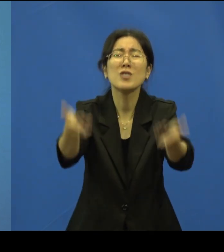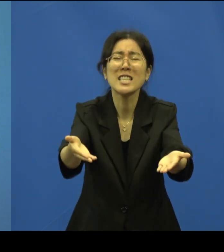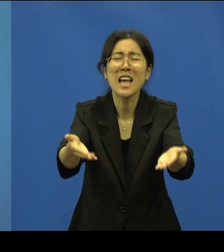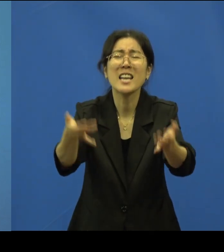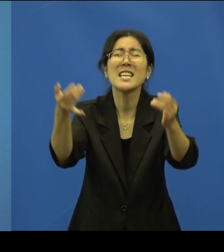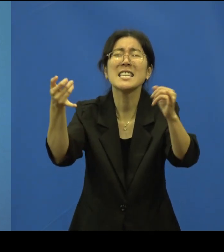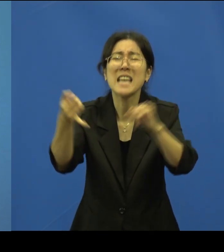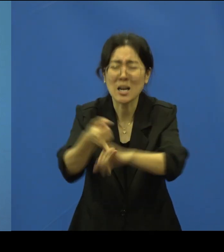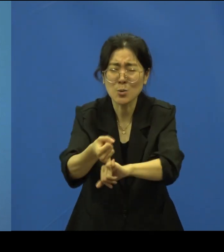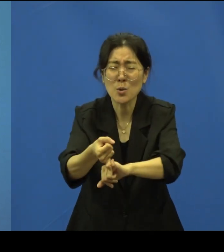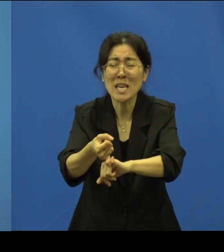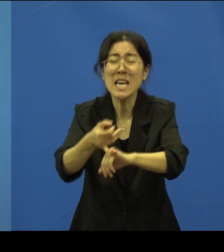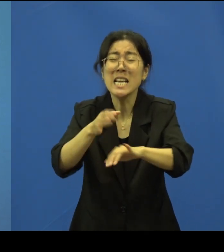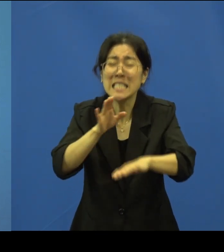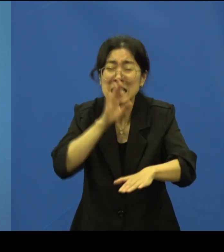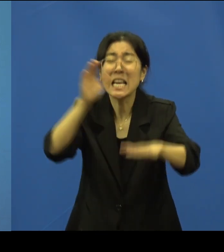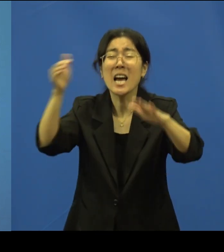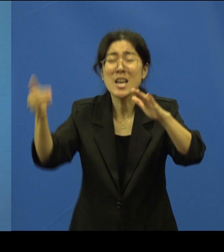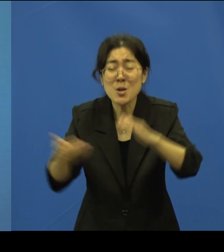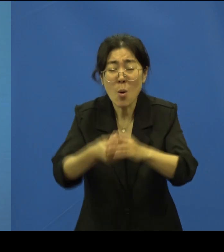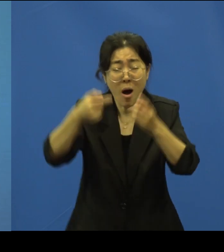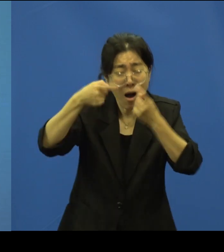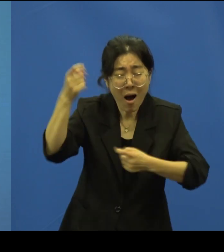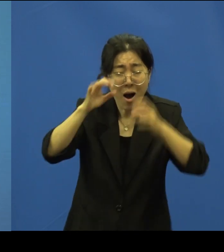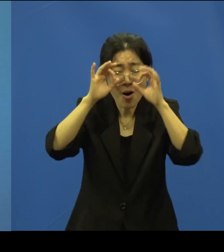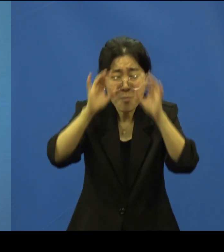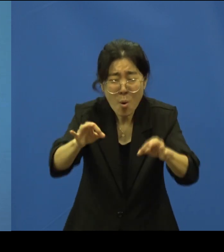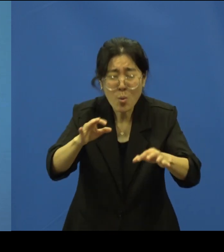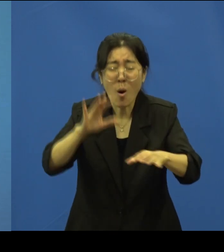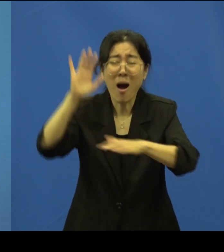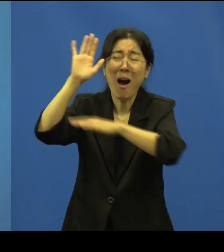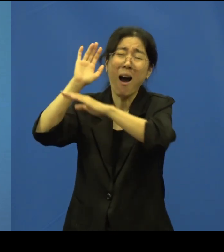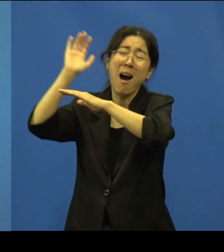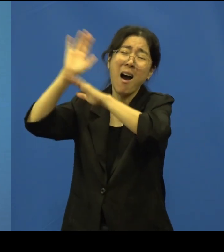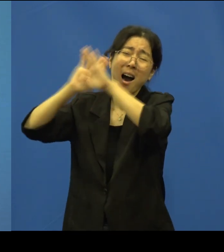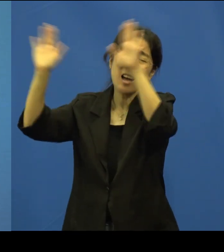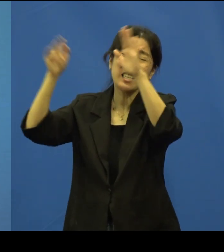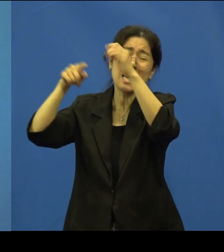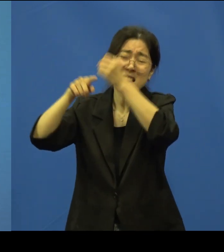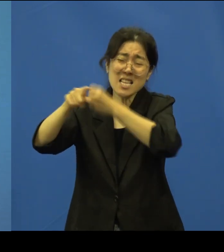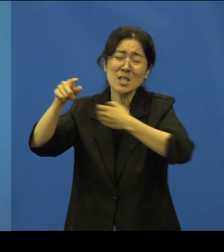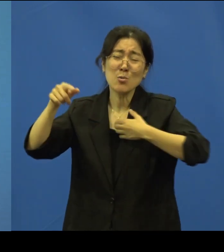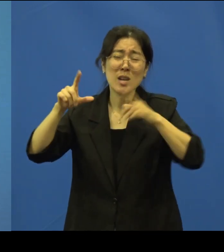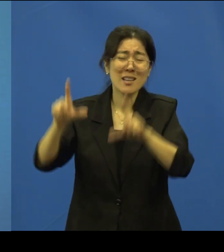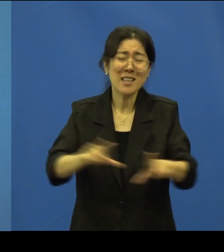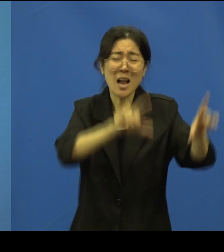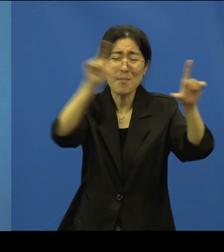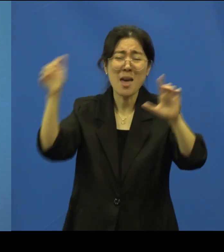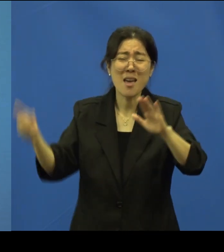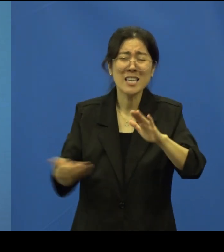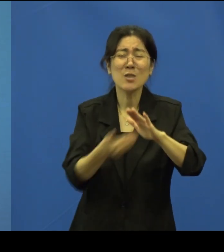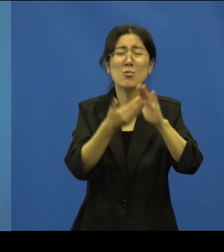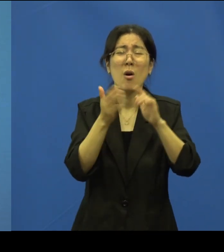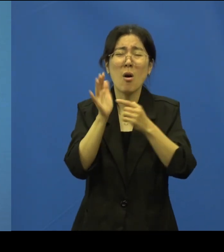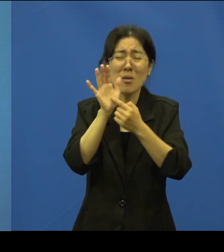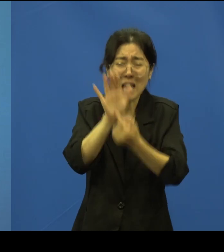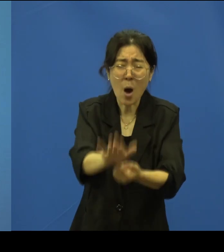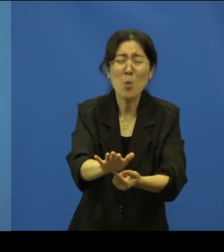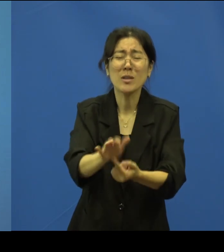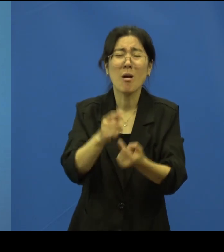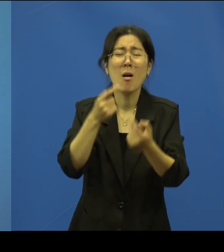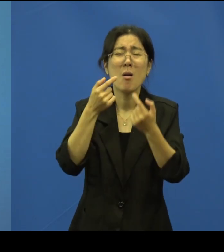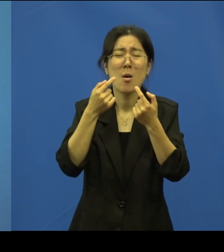미래가 우리의 현재형이 되고 하늘의 뜻이 우리의 삶에 이루어지는 놀라운 은혜를 경험하게 될 줄로 믿습니다.